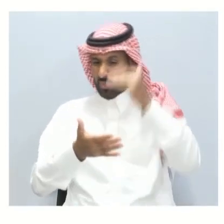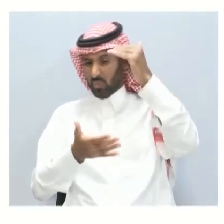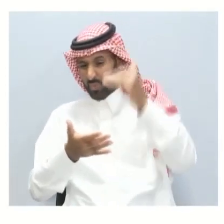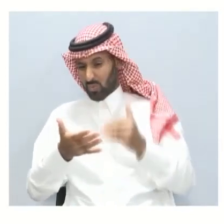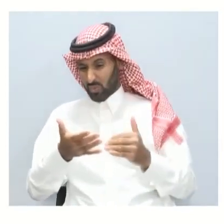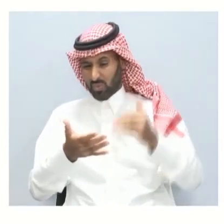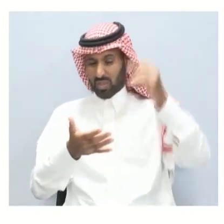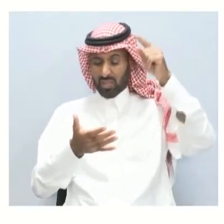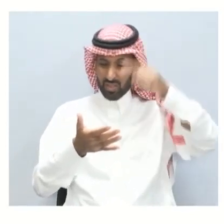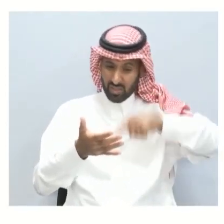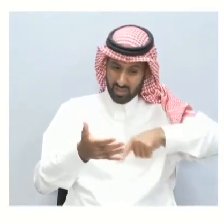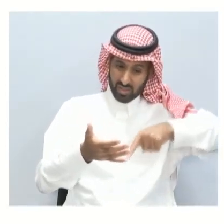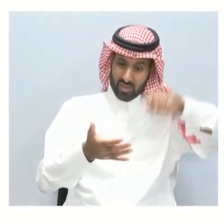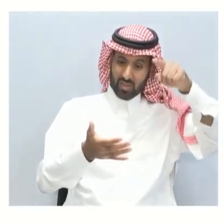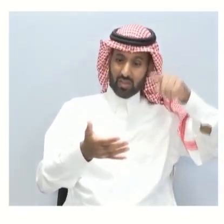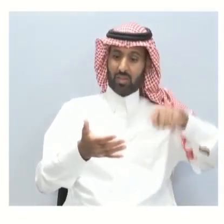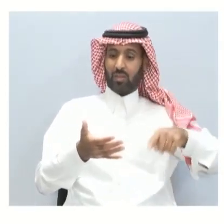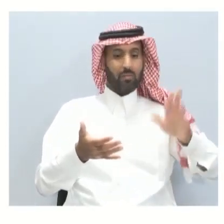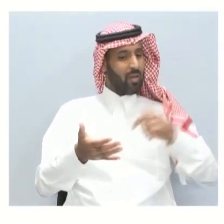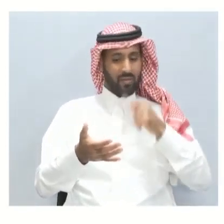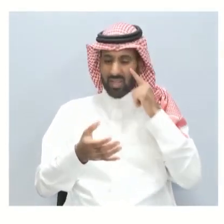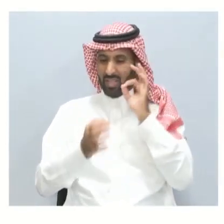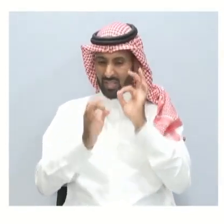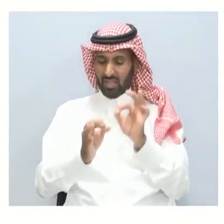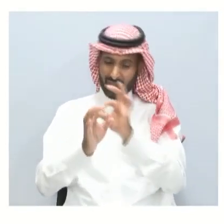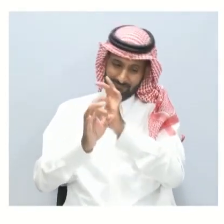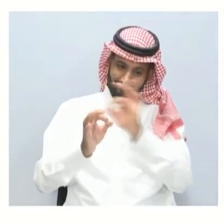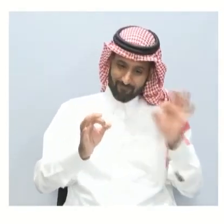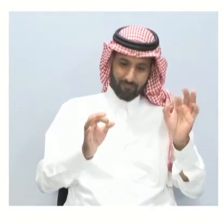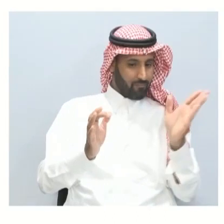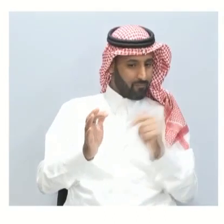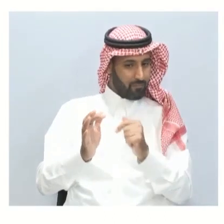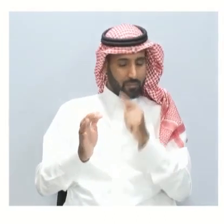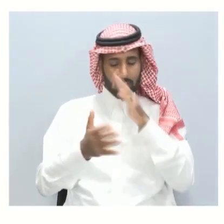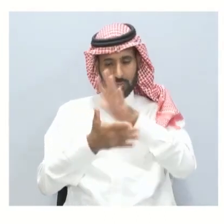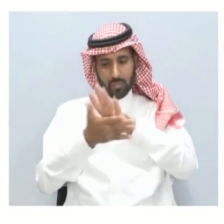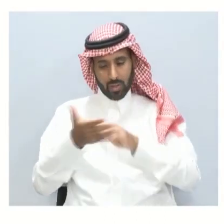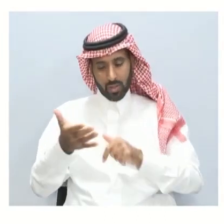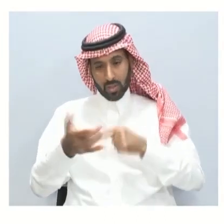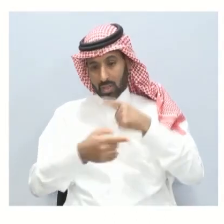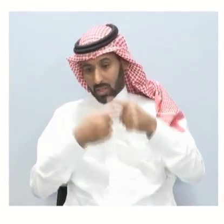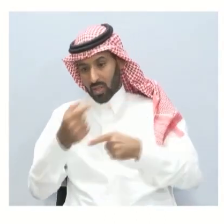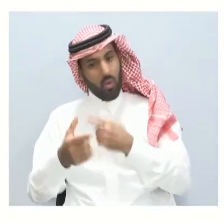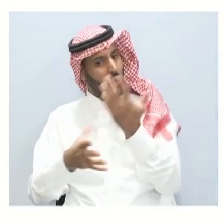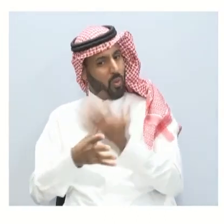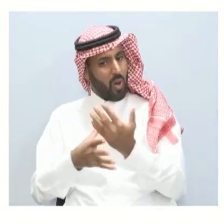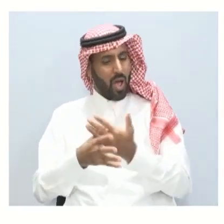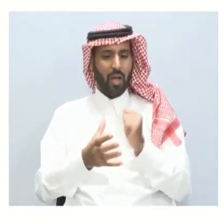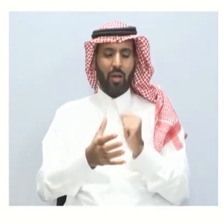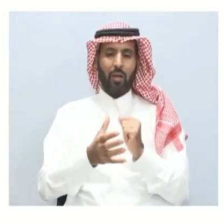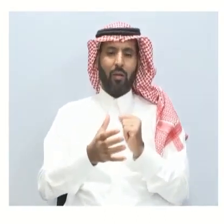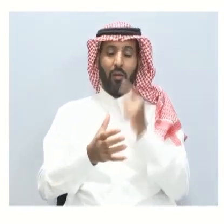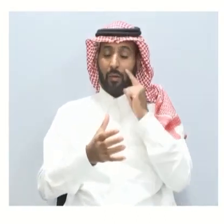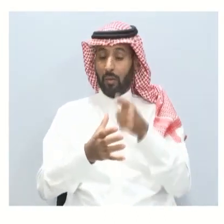انخفاضات ثم ارتفاع مره اخرى لا يوجد شكل منظم ومحدد للجدول الدوري ما سبب عدم انتظام شكل الجدول الدوري